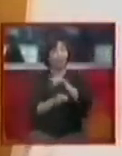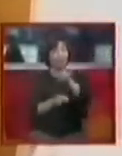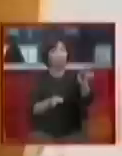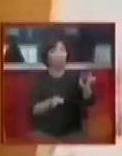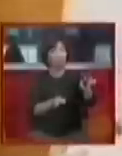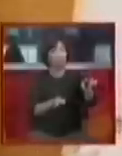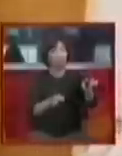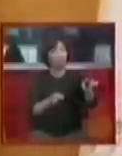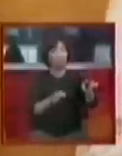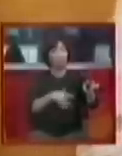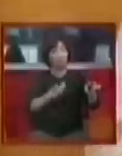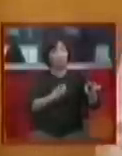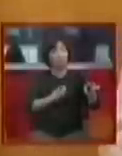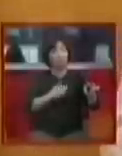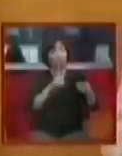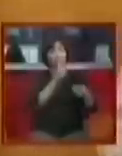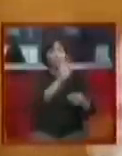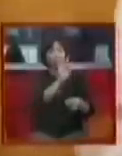nilang